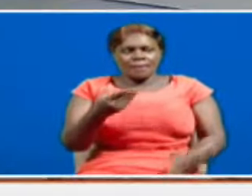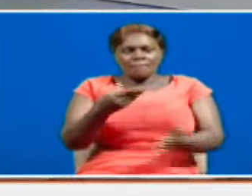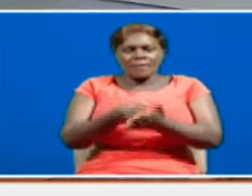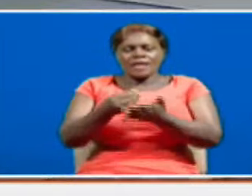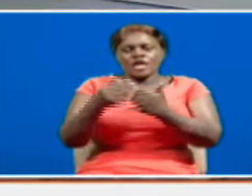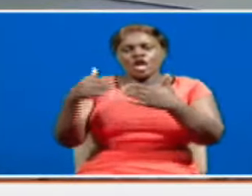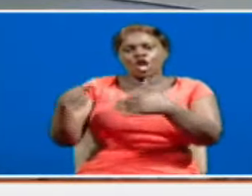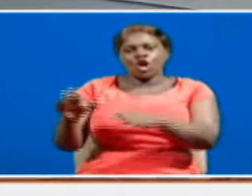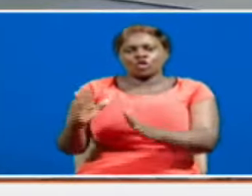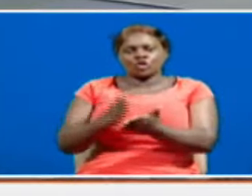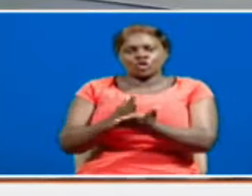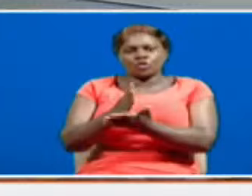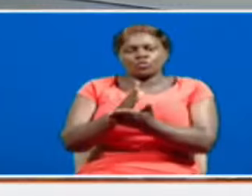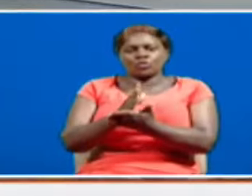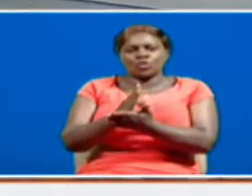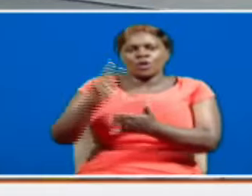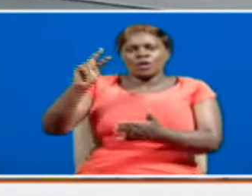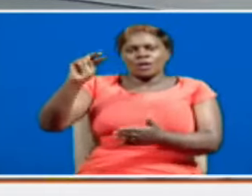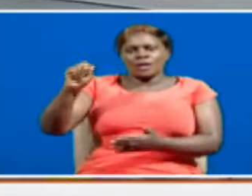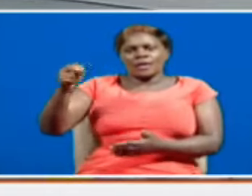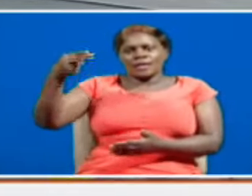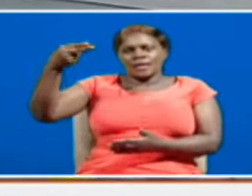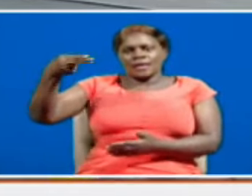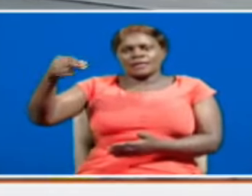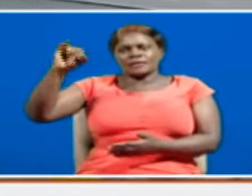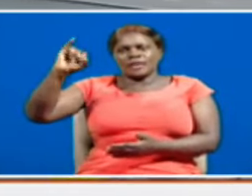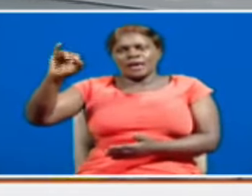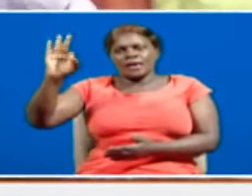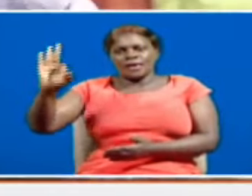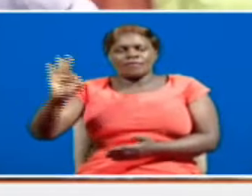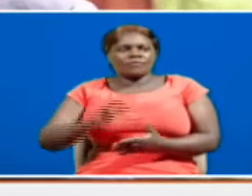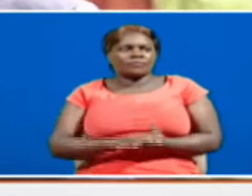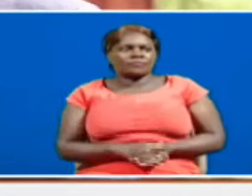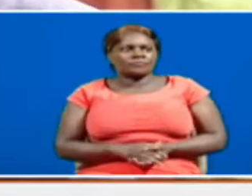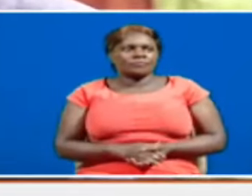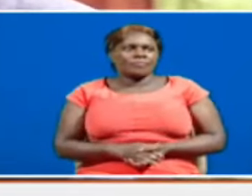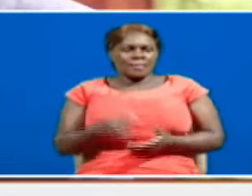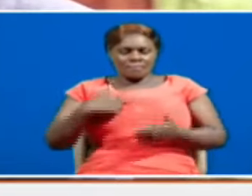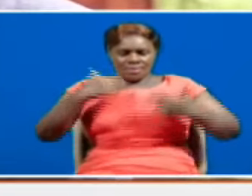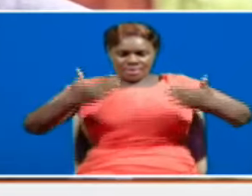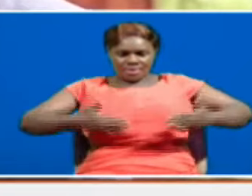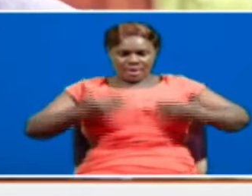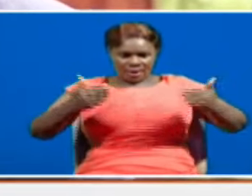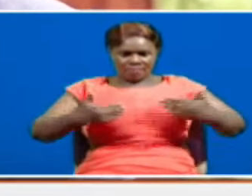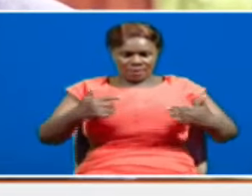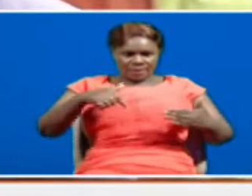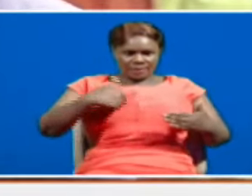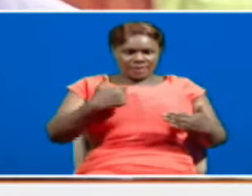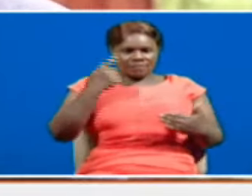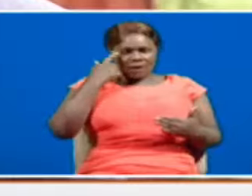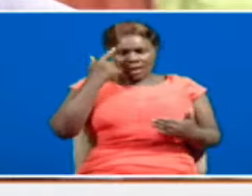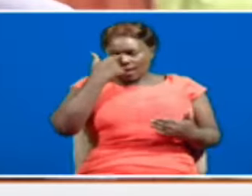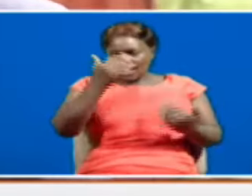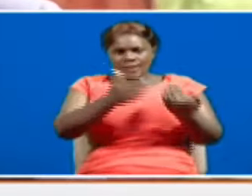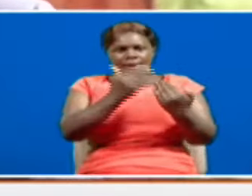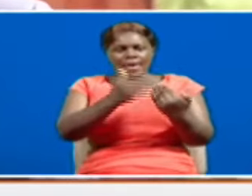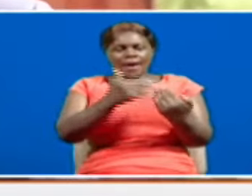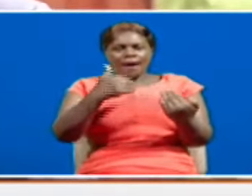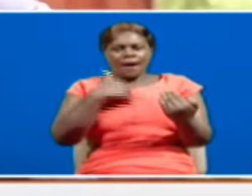ya pesa kupitia mpango wa Hedu Afya mwaka uliopita. I'm happy that tumeka eye care hapa